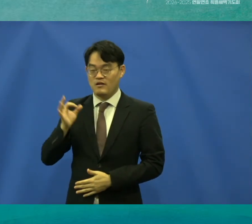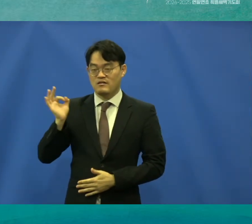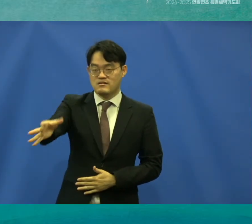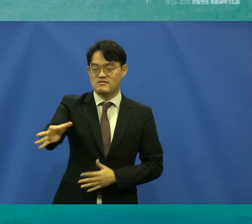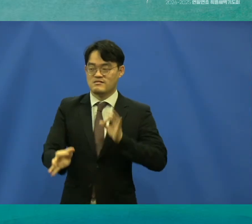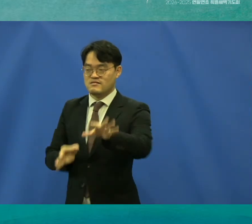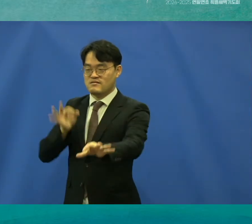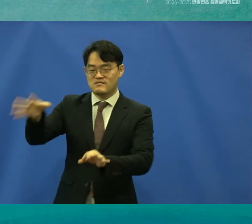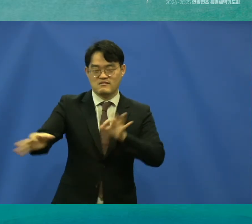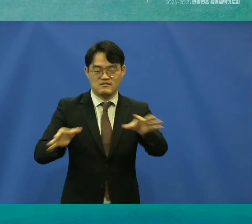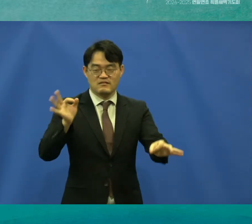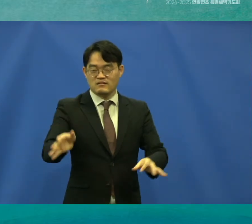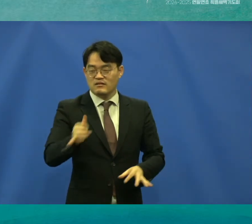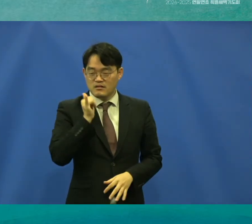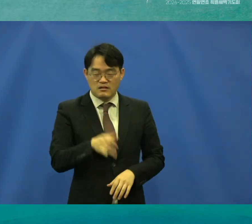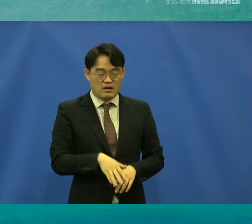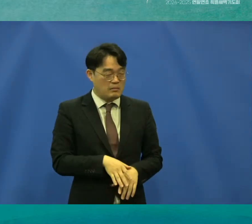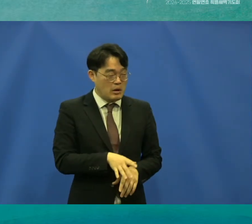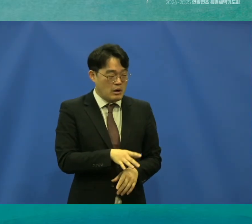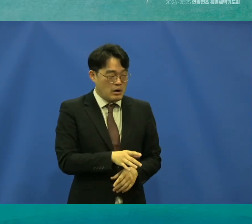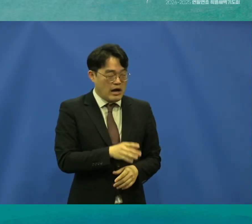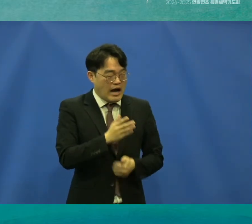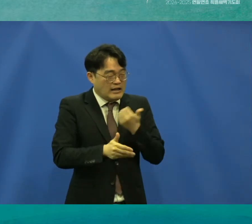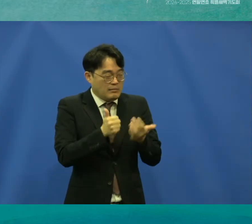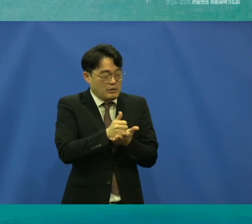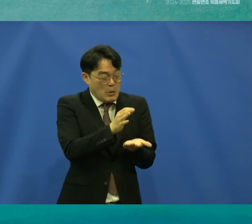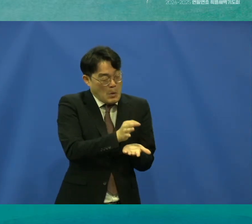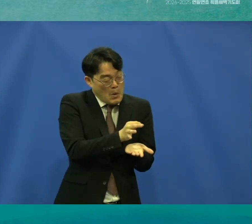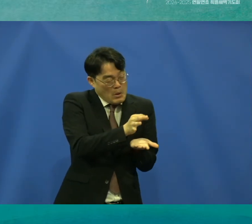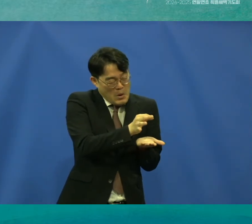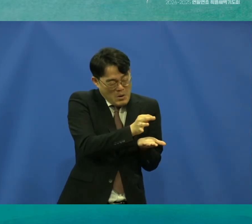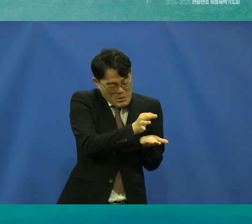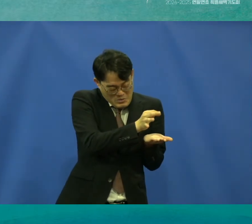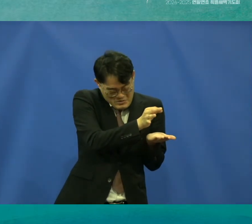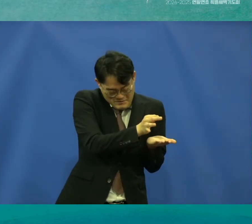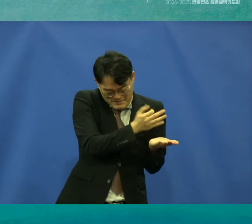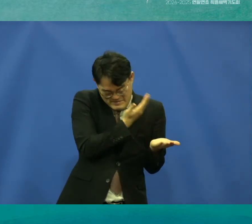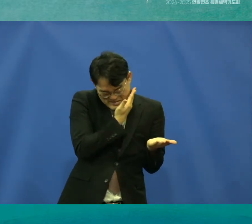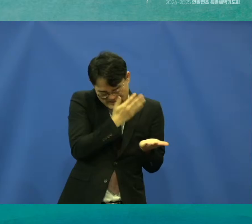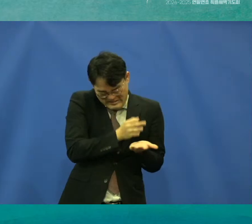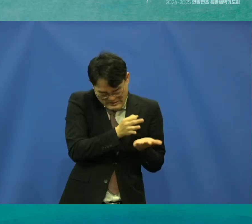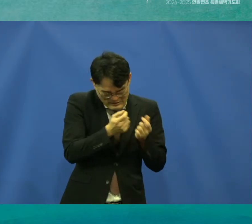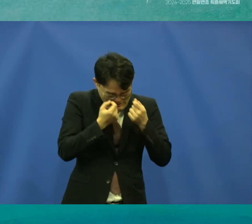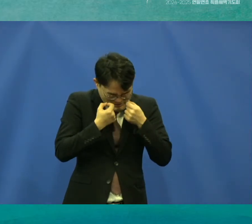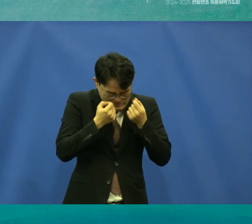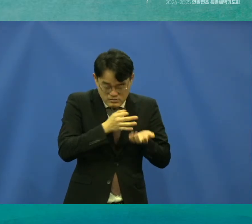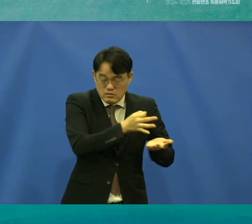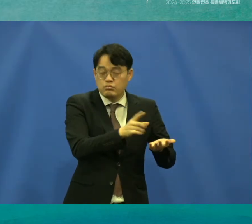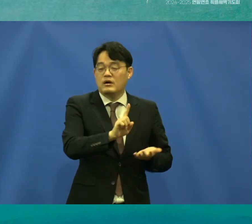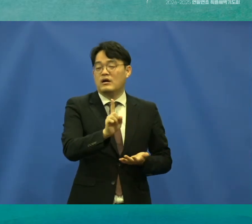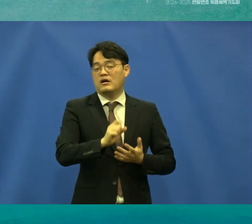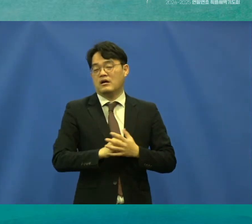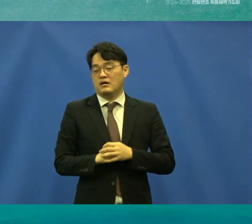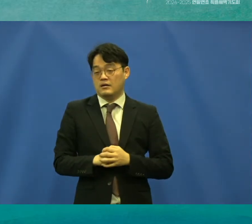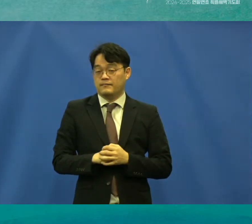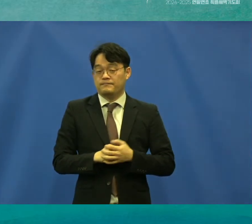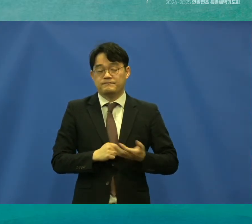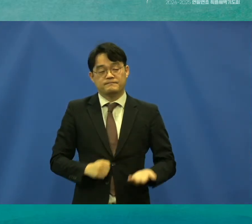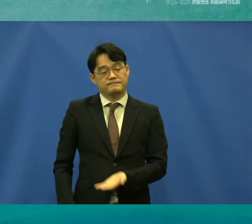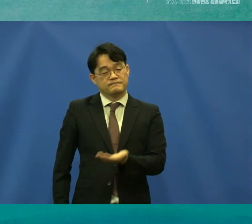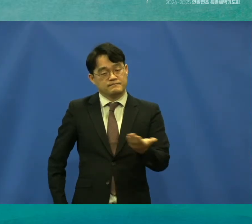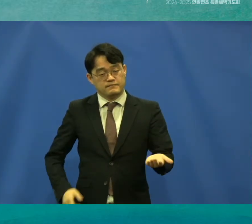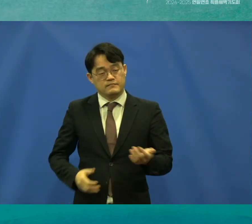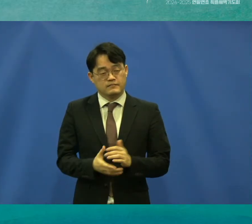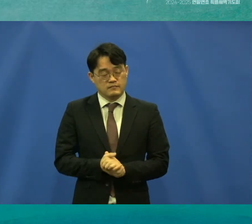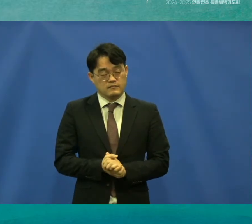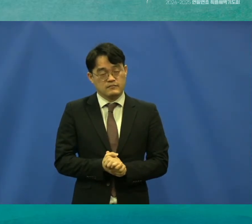한 영혼이 천하보다 귀하다. 이런 니느웨 백성들이 박넝쿨보다 못하냐? 고장 박넝쿨 하나에